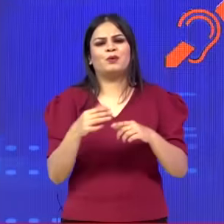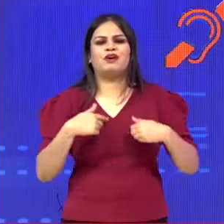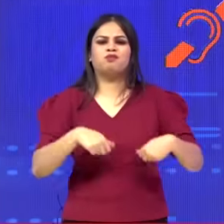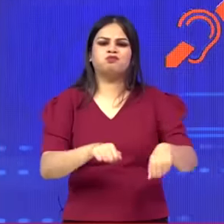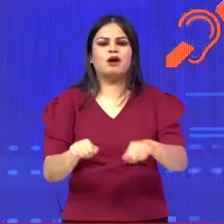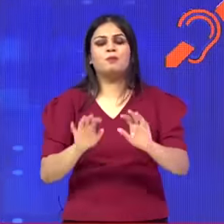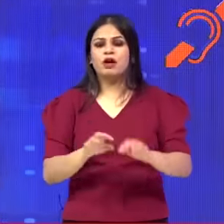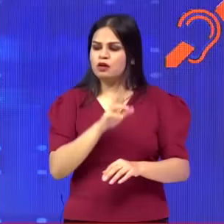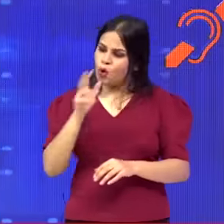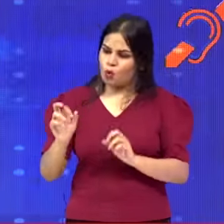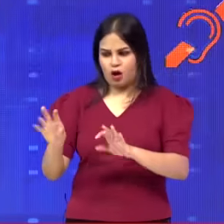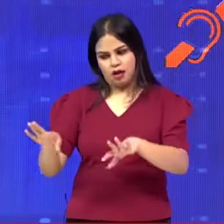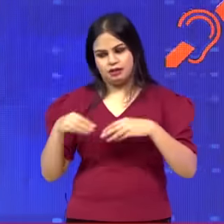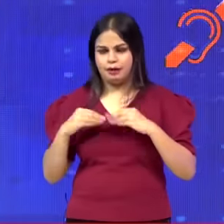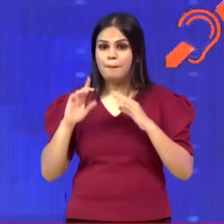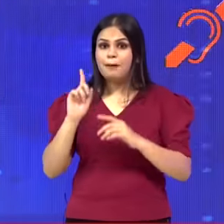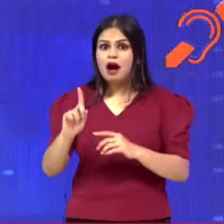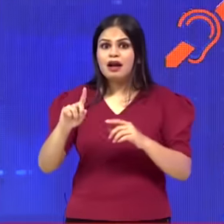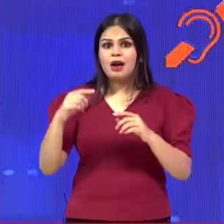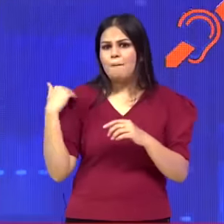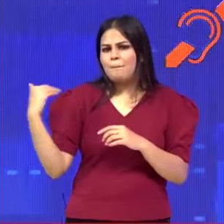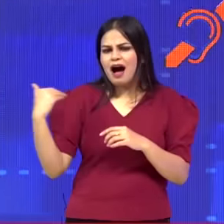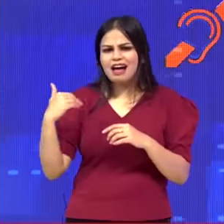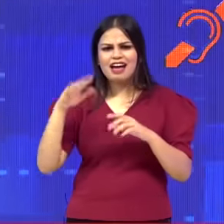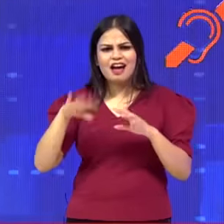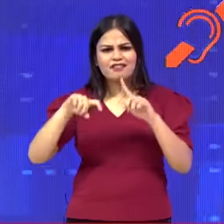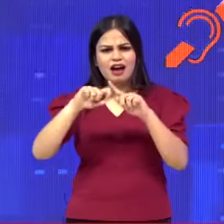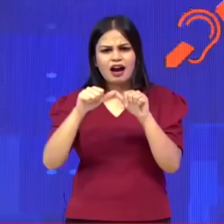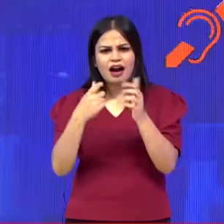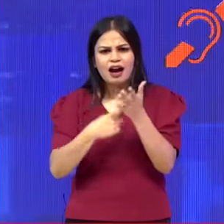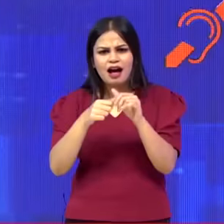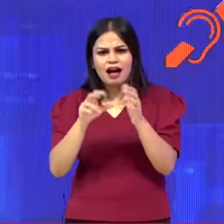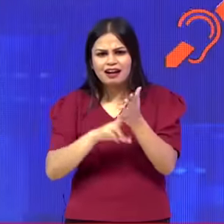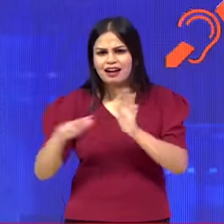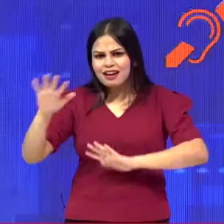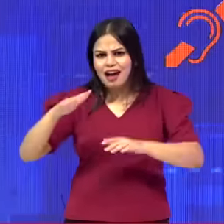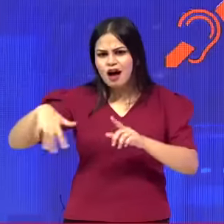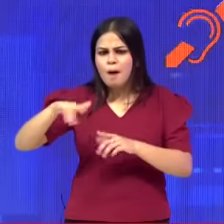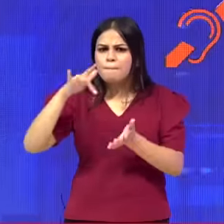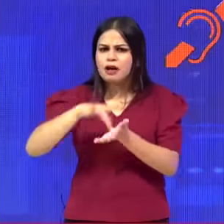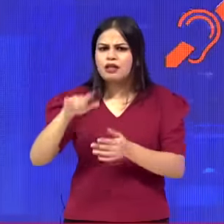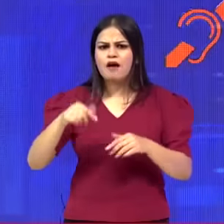लेकिन करण अर्जुन के सेट पे आपने शाहरुख खान को गोली मार दी। अरे नहीं सर, वो मत बोलो।